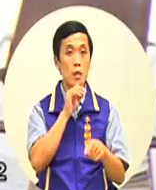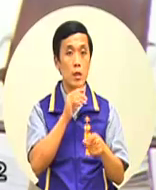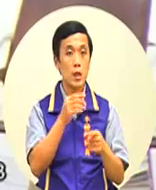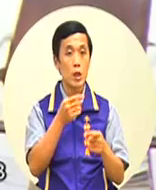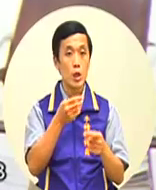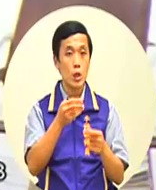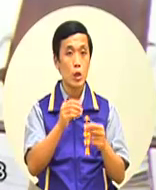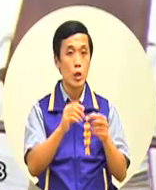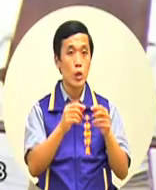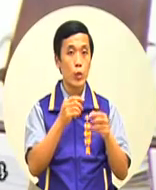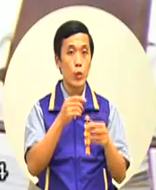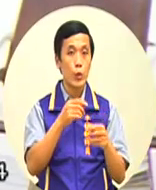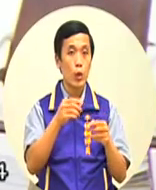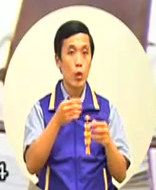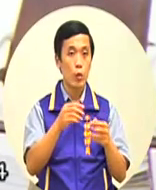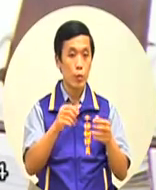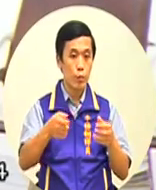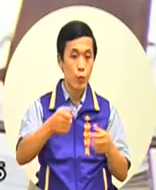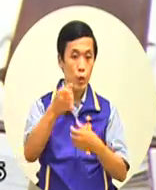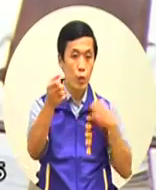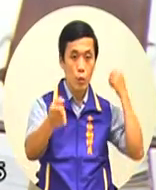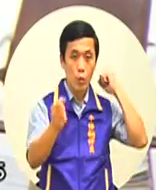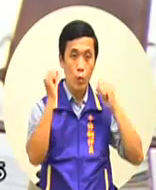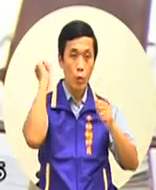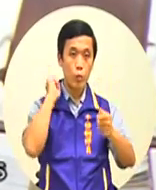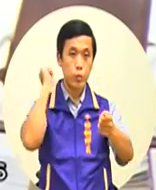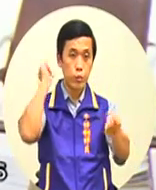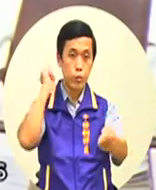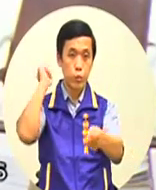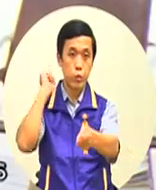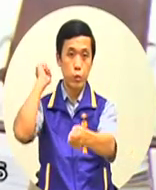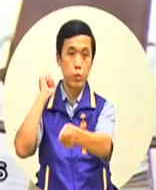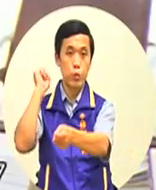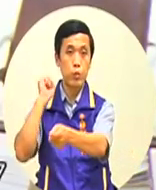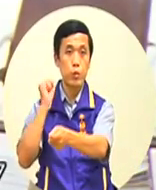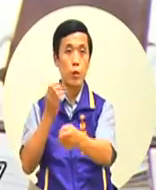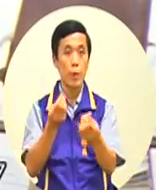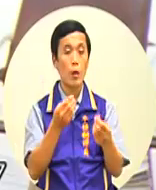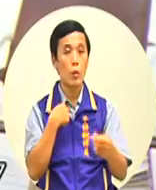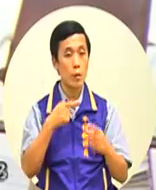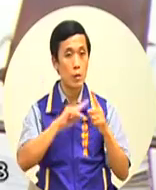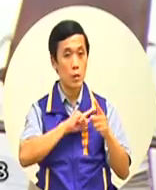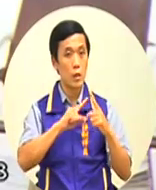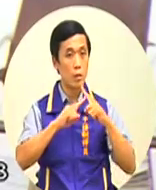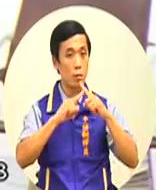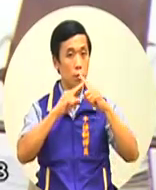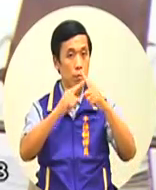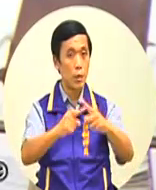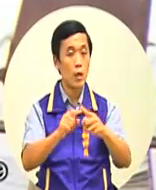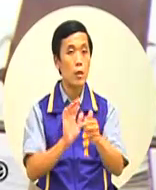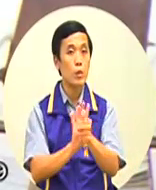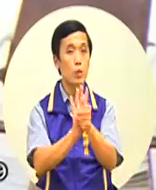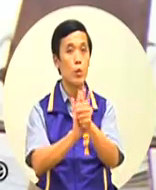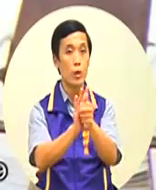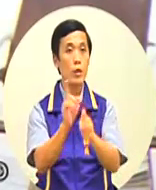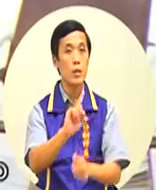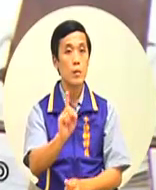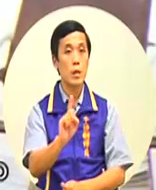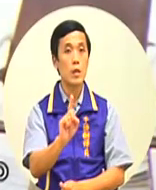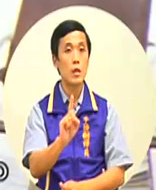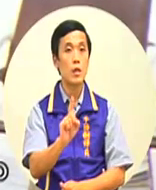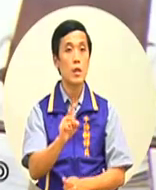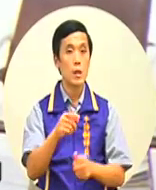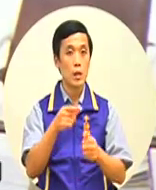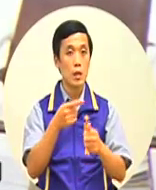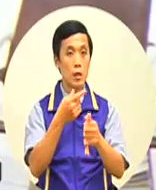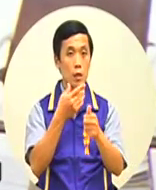没有去用堆毁的方式。那我们都是身体力行我们就是去推去推动大